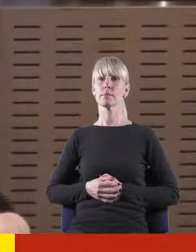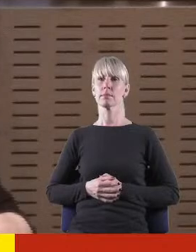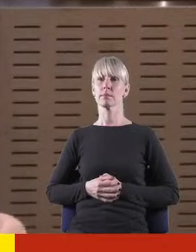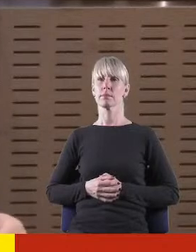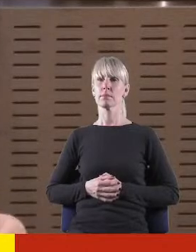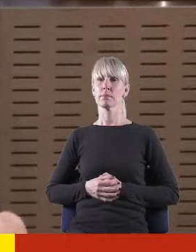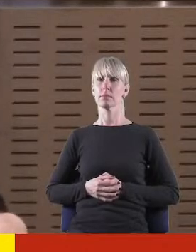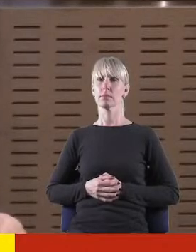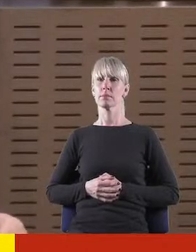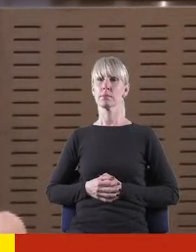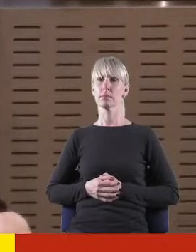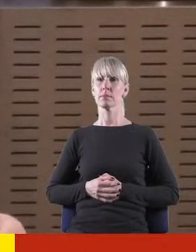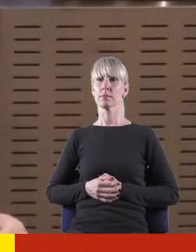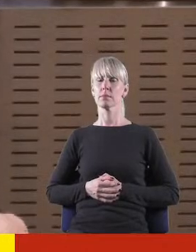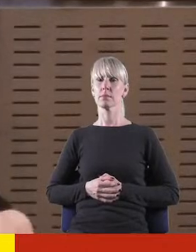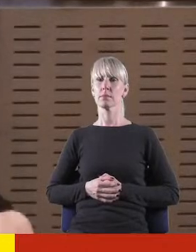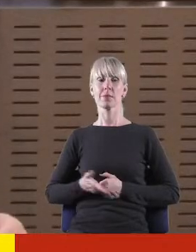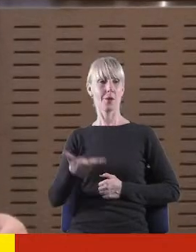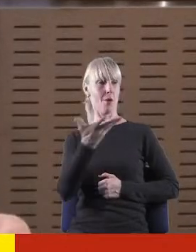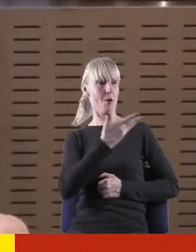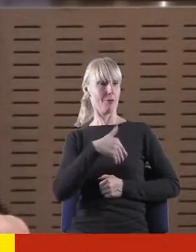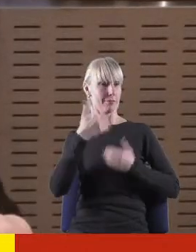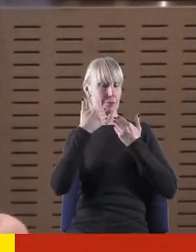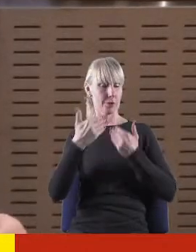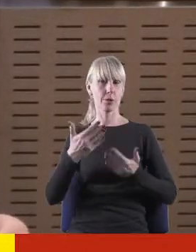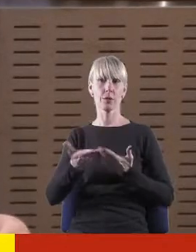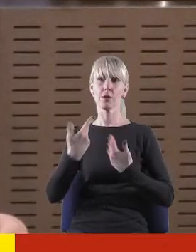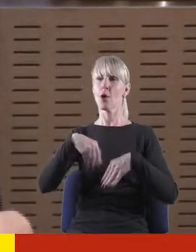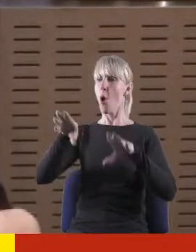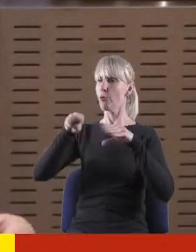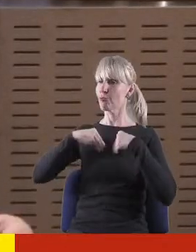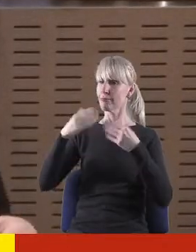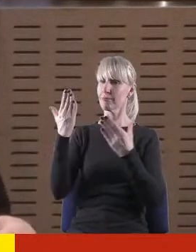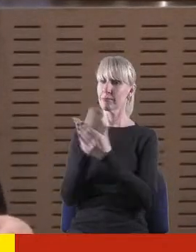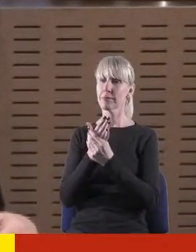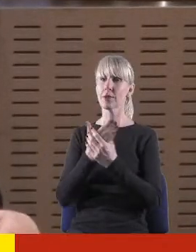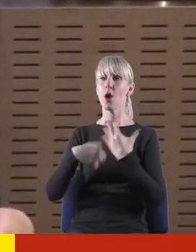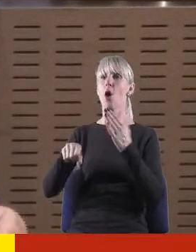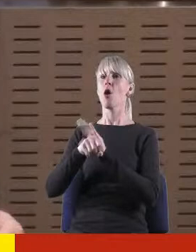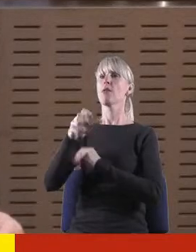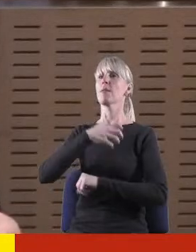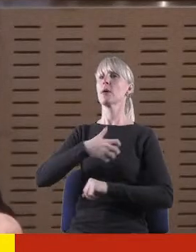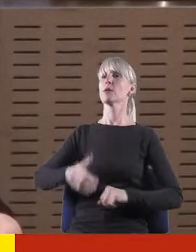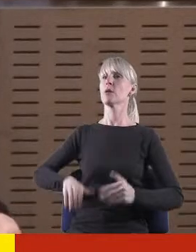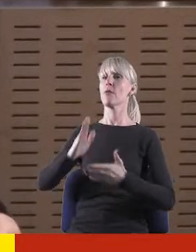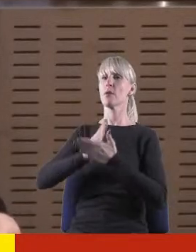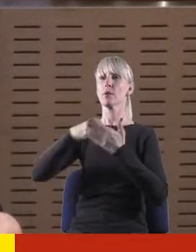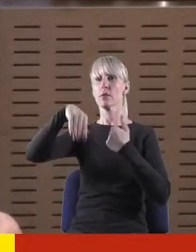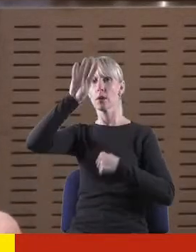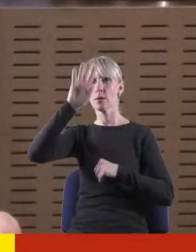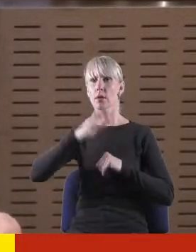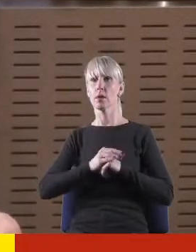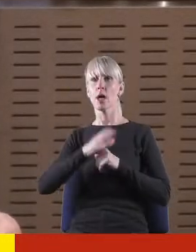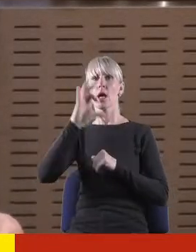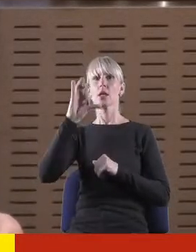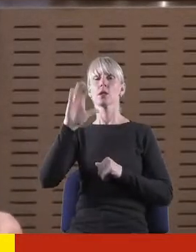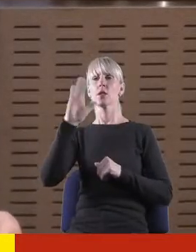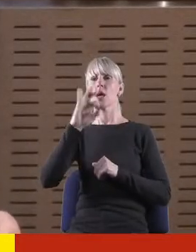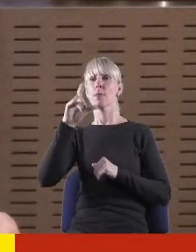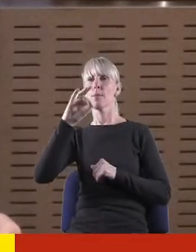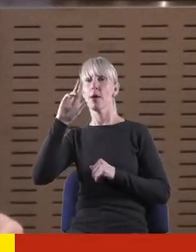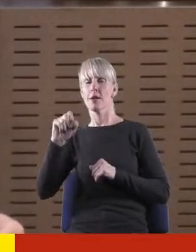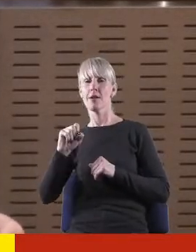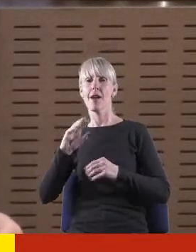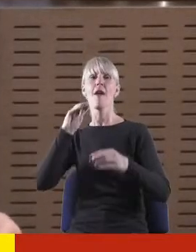Dziękuję bardzo Pani Radna. Oczywiście wszyscy Państwo radni otrzymali zaproszenie od Pana Marszałka Województwa Łódzkiego, Pana Grzegorza Schreibera. Przyłączam się